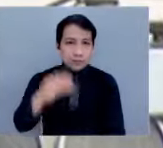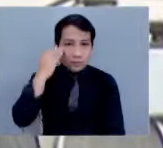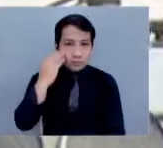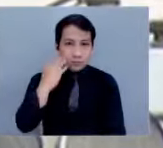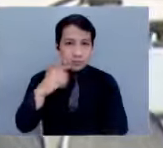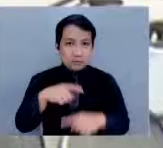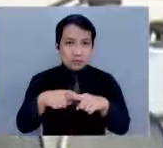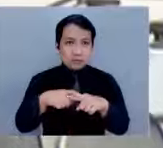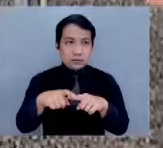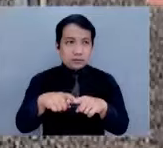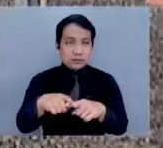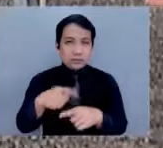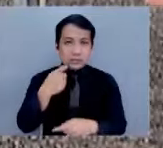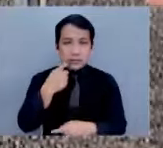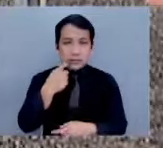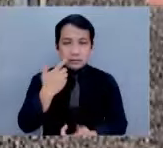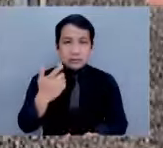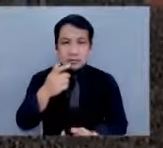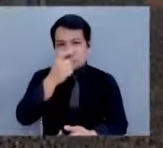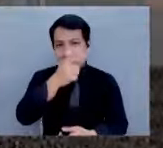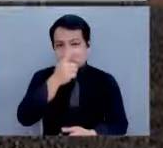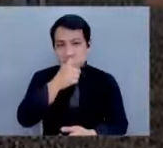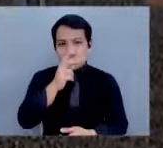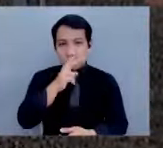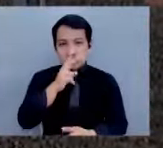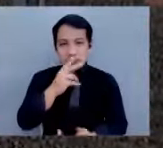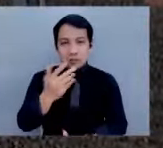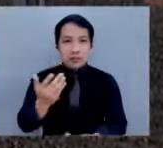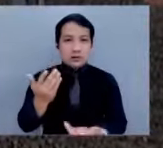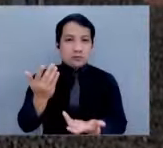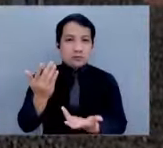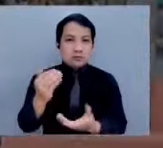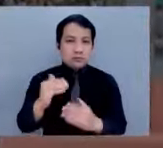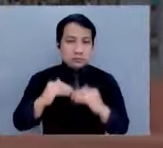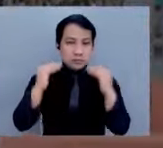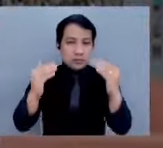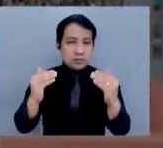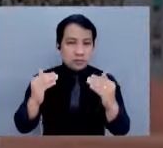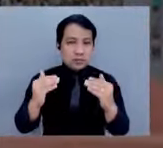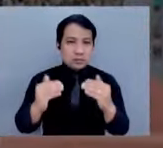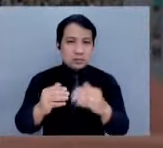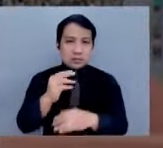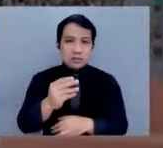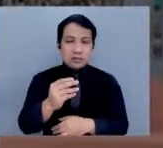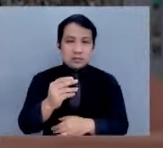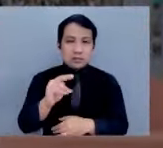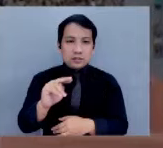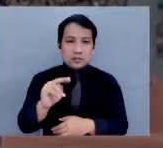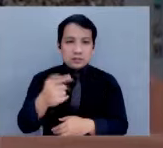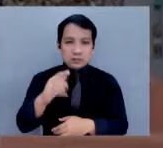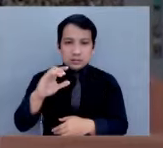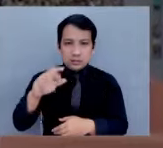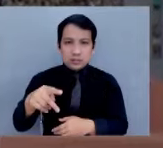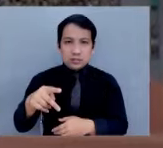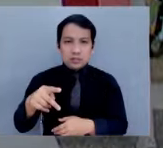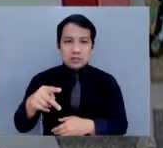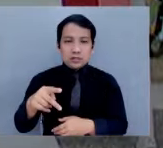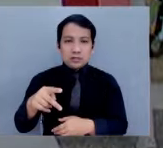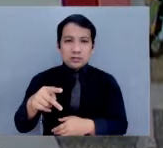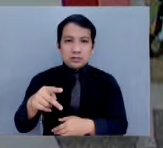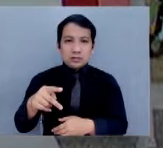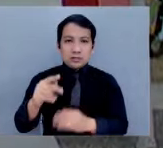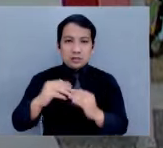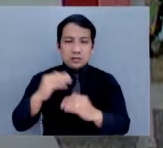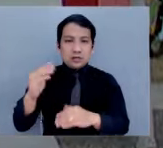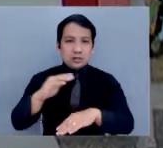ng kuryente sa Luzon at Visayas kaya itinaas ulit ng national Grid Corporation of the Philippines o ngcp